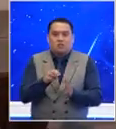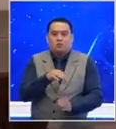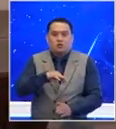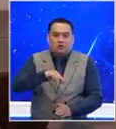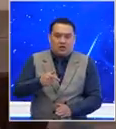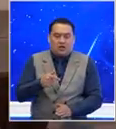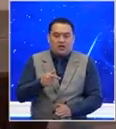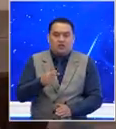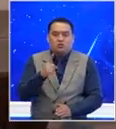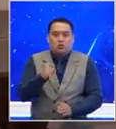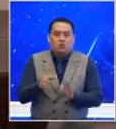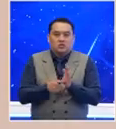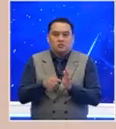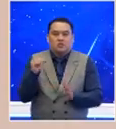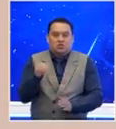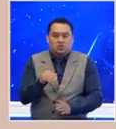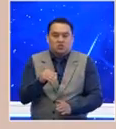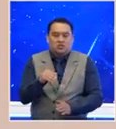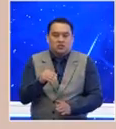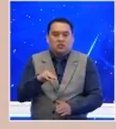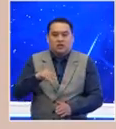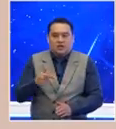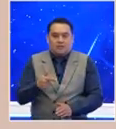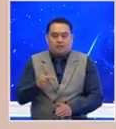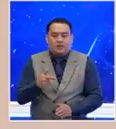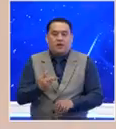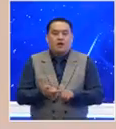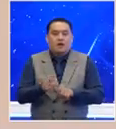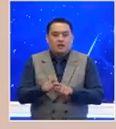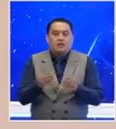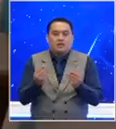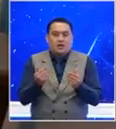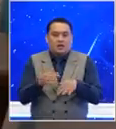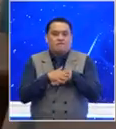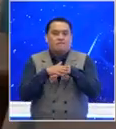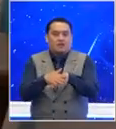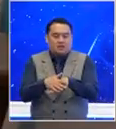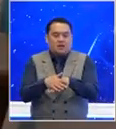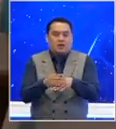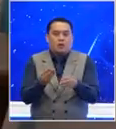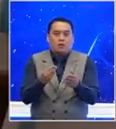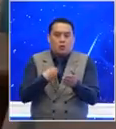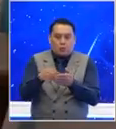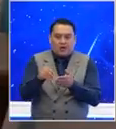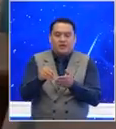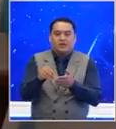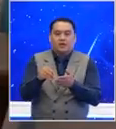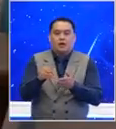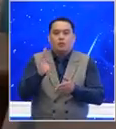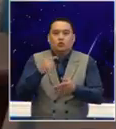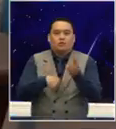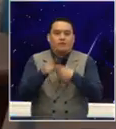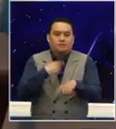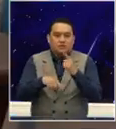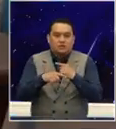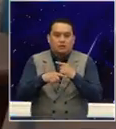260 107 743 тенге. Эти средства, которые выделены на приобретение проездных билетов, будут возвращены